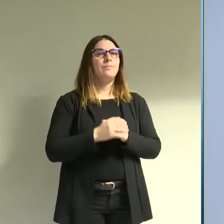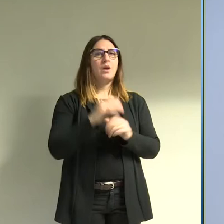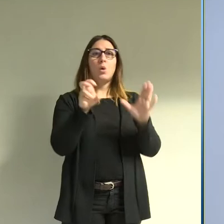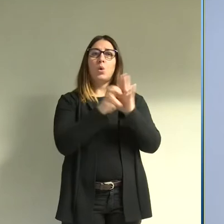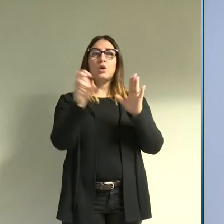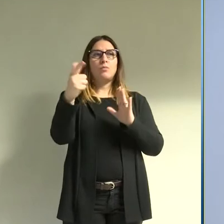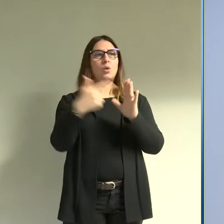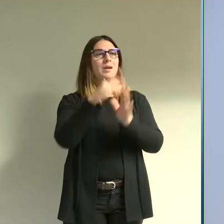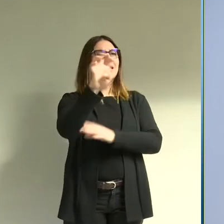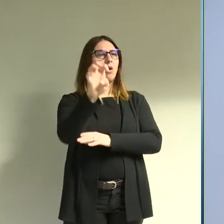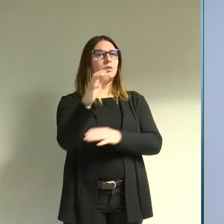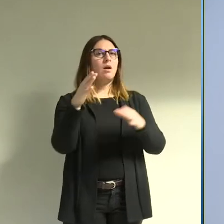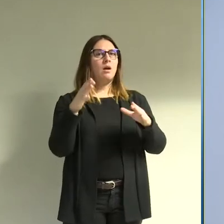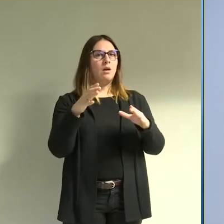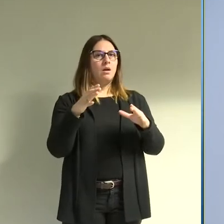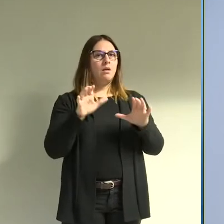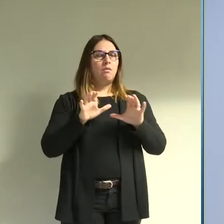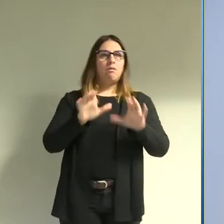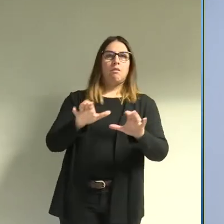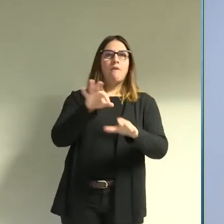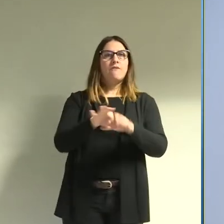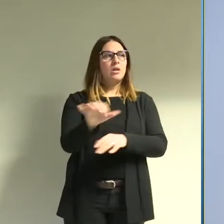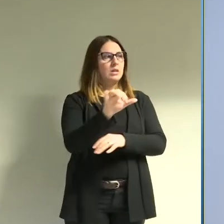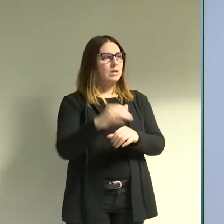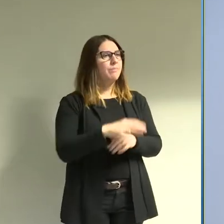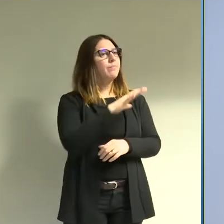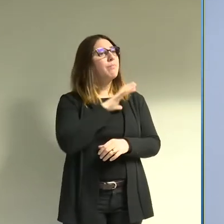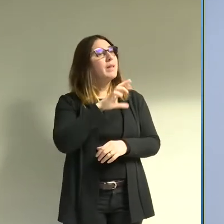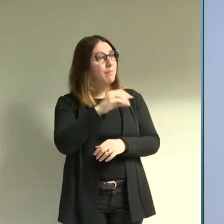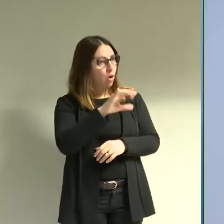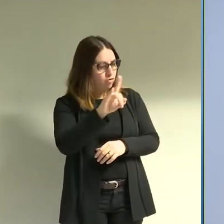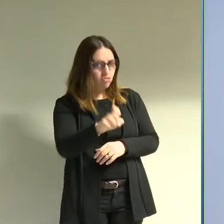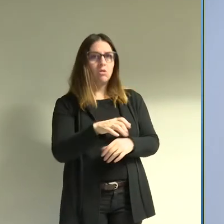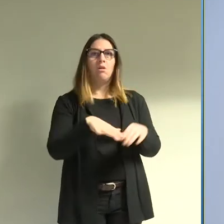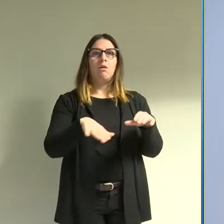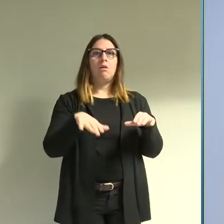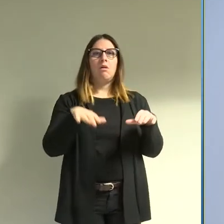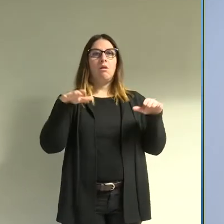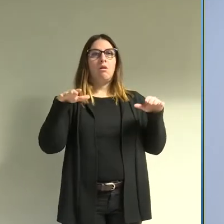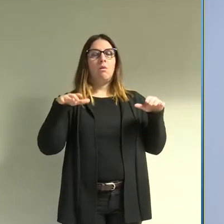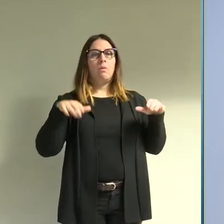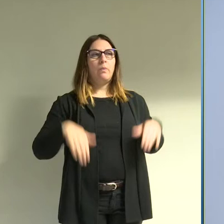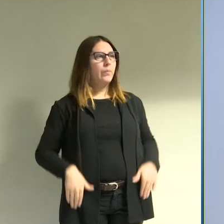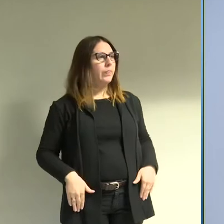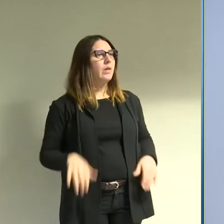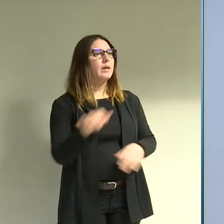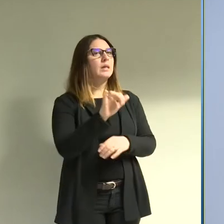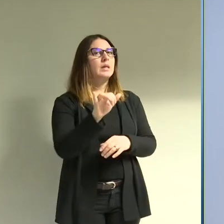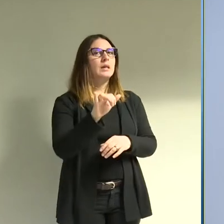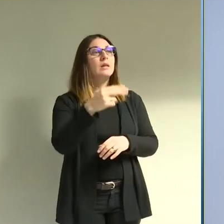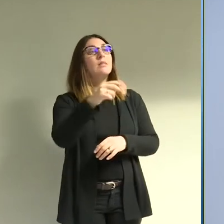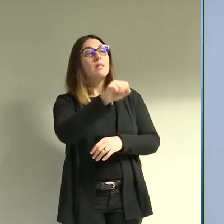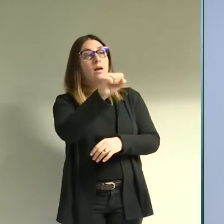qui ne prend pas part au vote madame roche qui s'abstient nasa